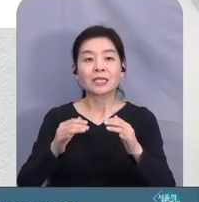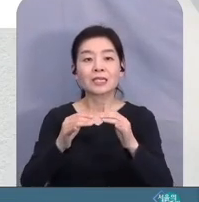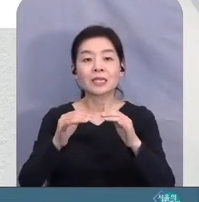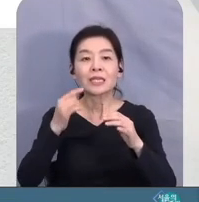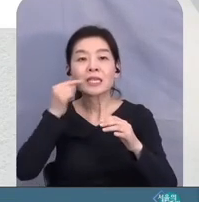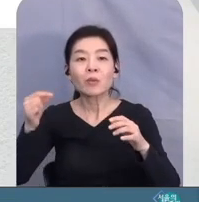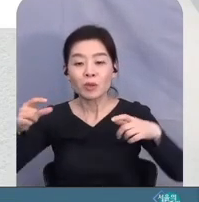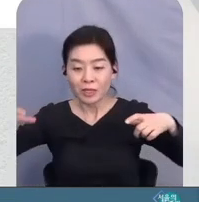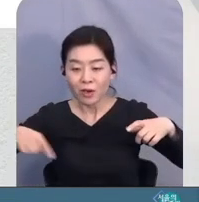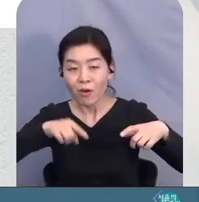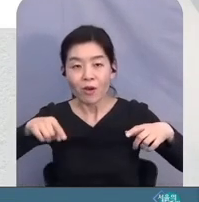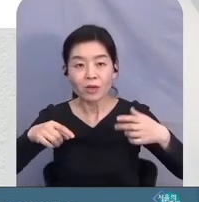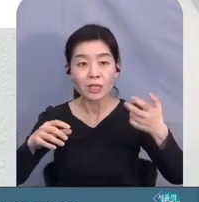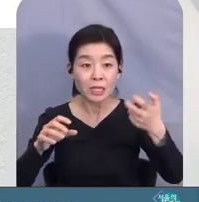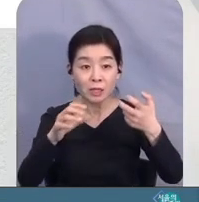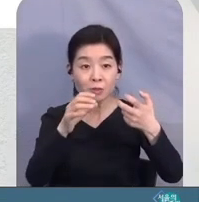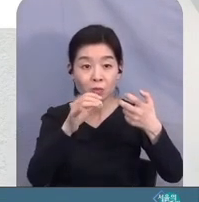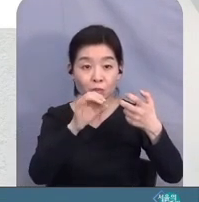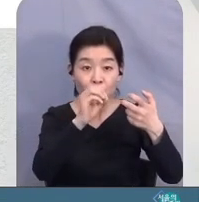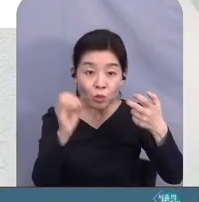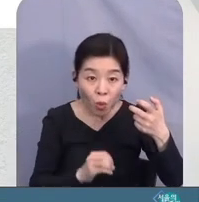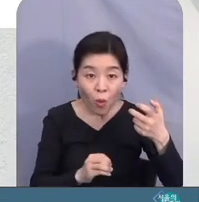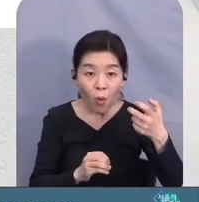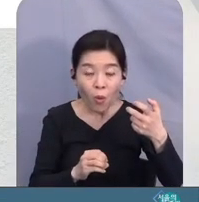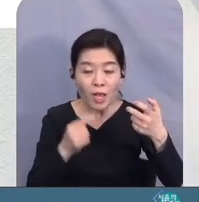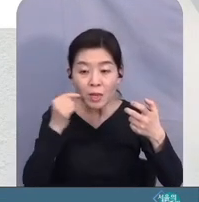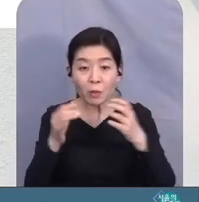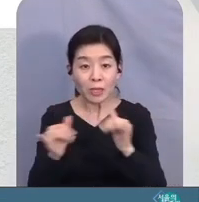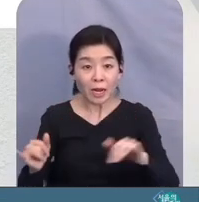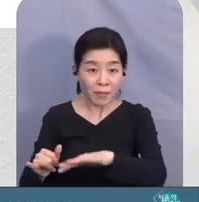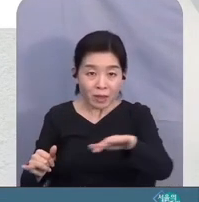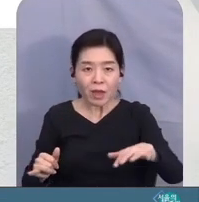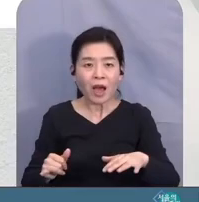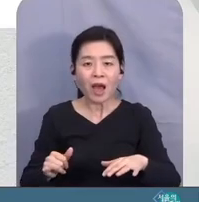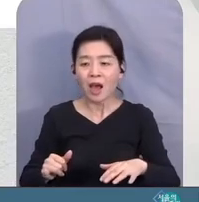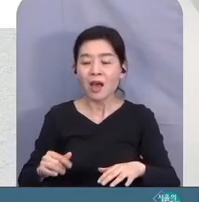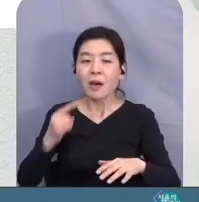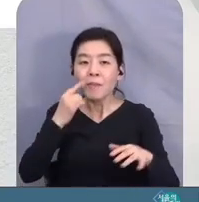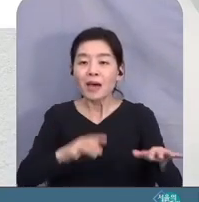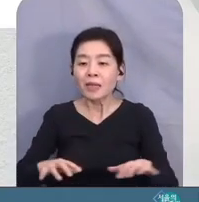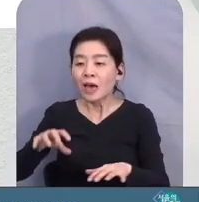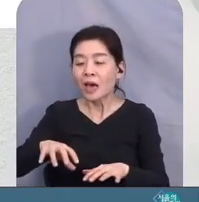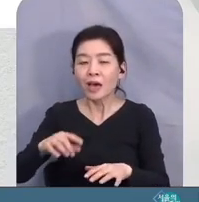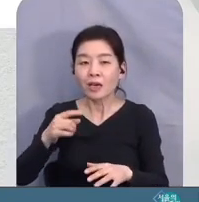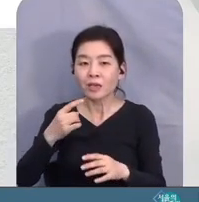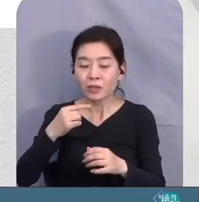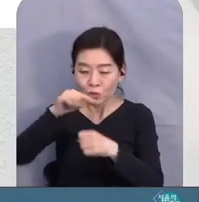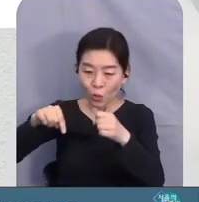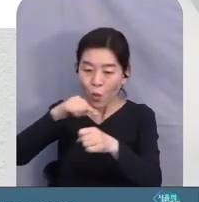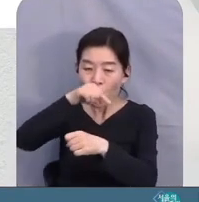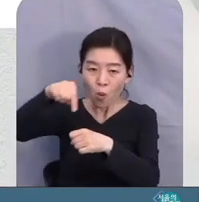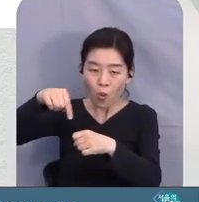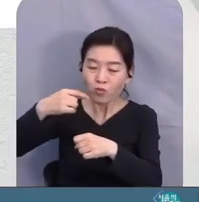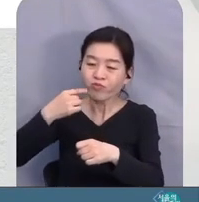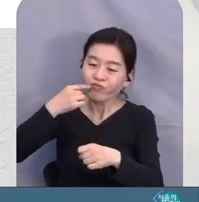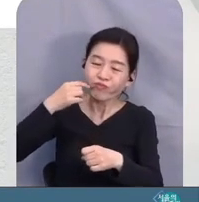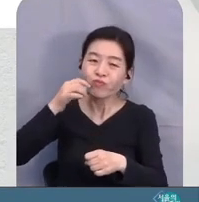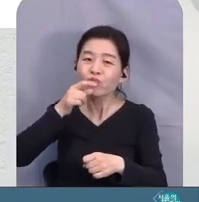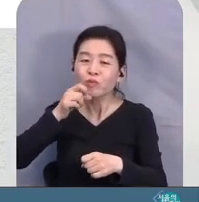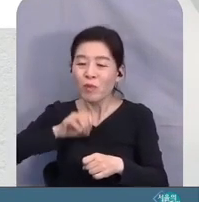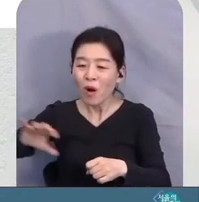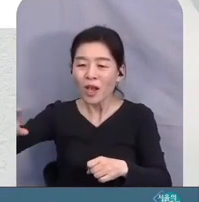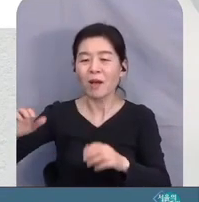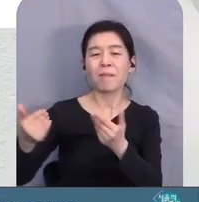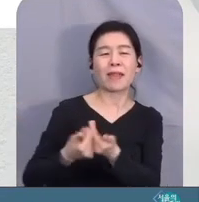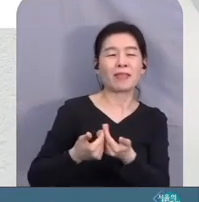지역 주민들은 해수로 방출하는 것을 반대합니다. 후쿠시마 현 전체 또는 이카타 미야기 현 전체